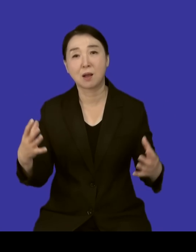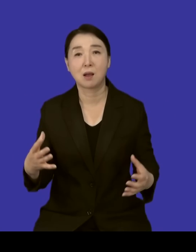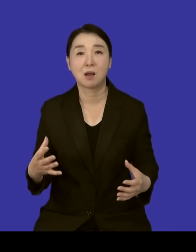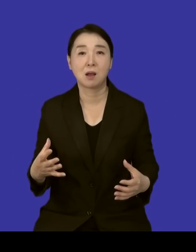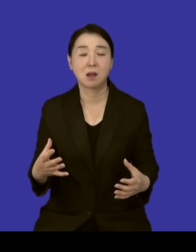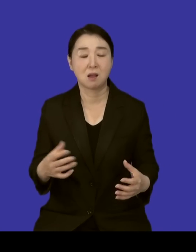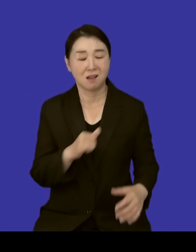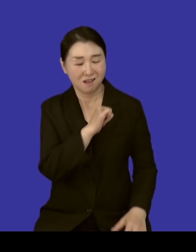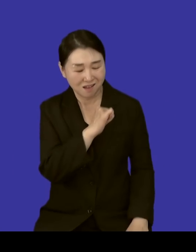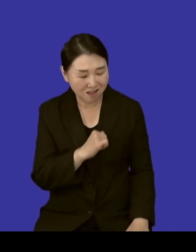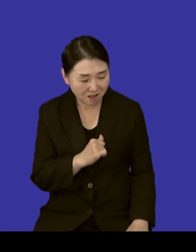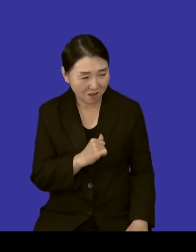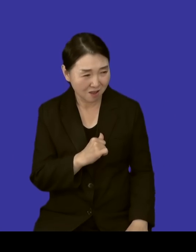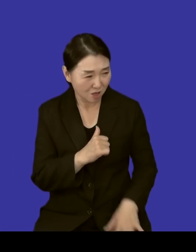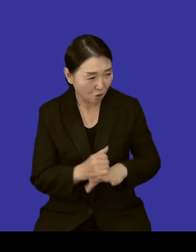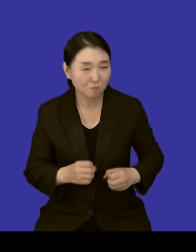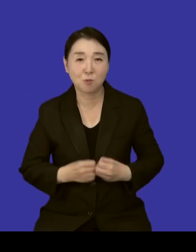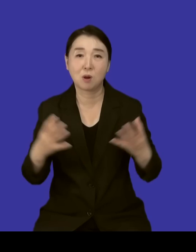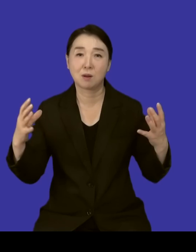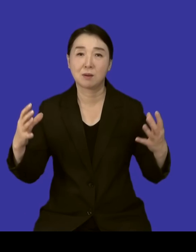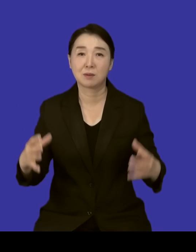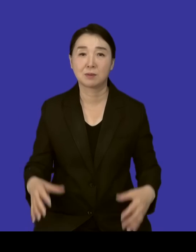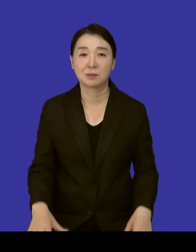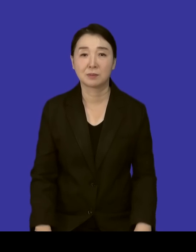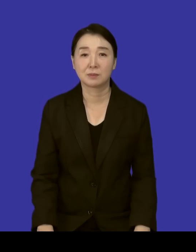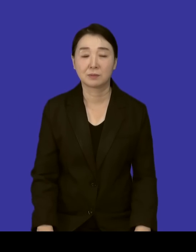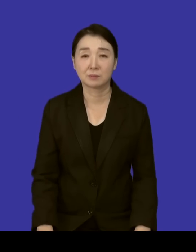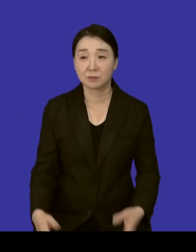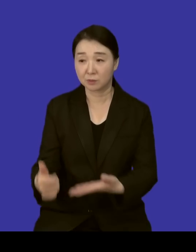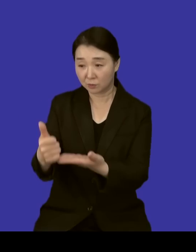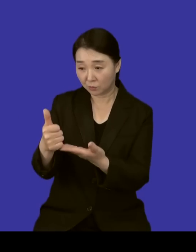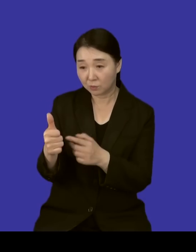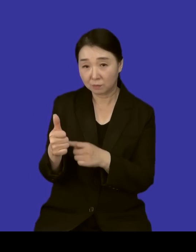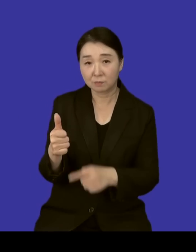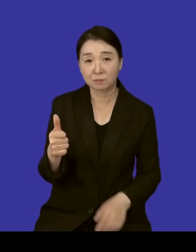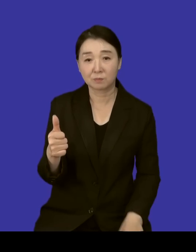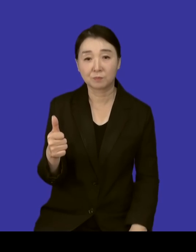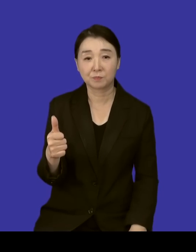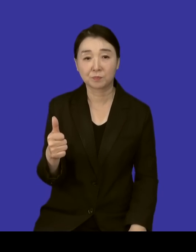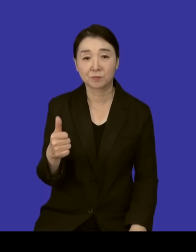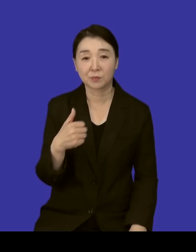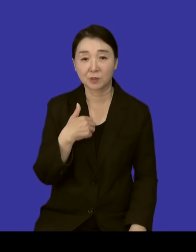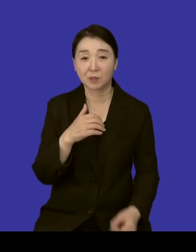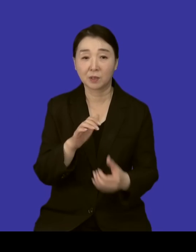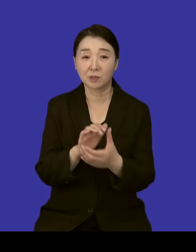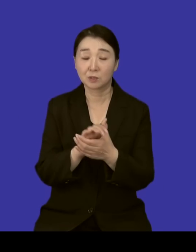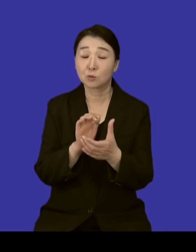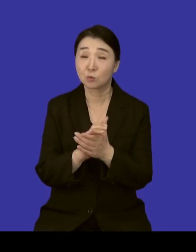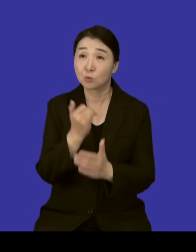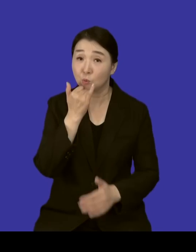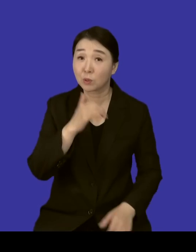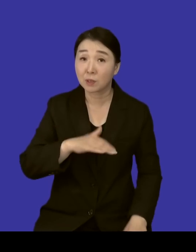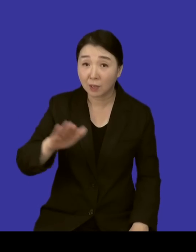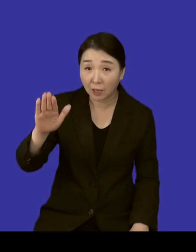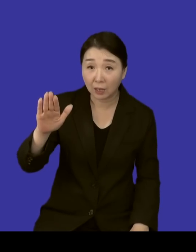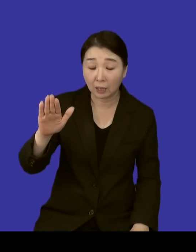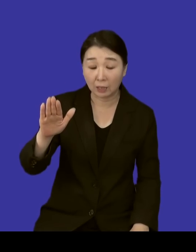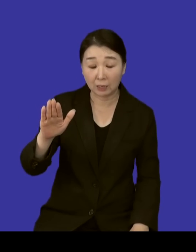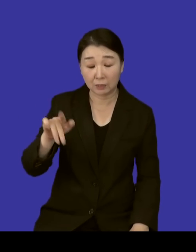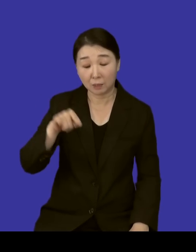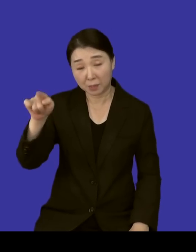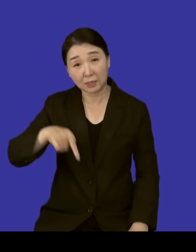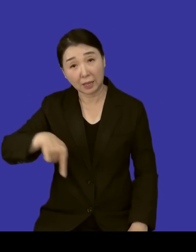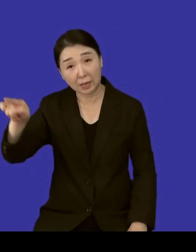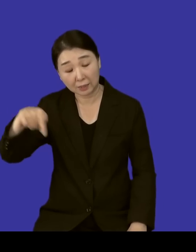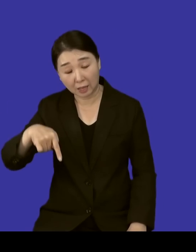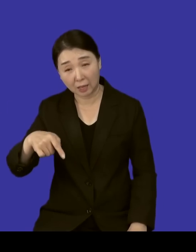이렇게 누르면은 폭발하듯이 예. 손님이 오셔서 제가 이제 친구가 독일 가는데 좀 나갔다 오겠다고.